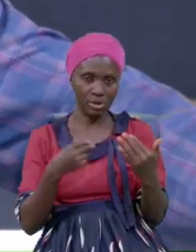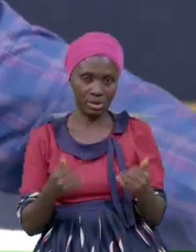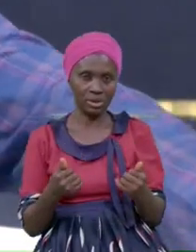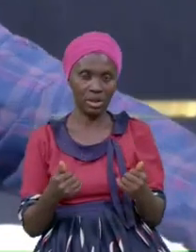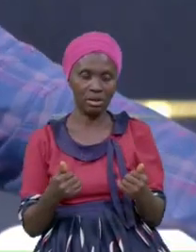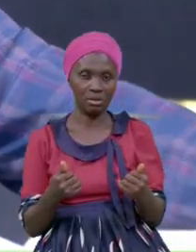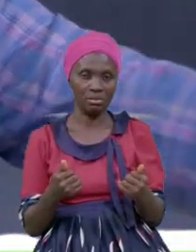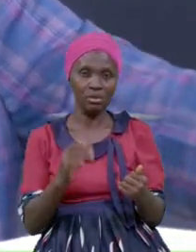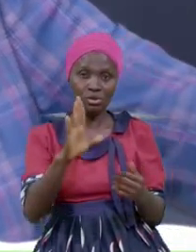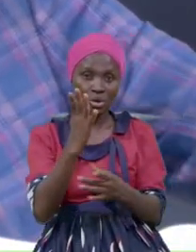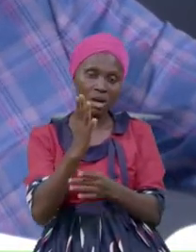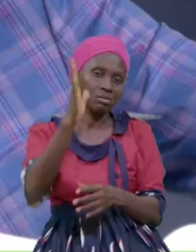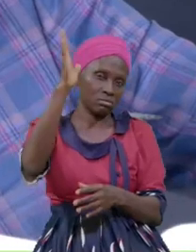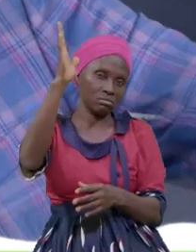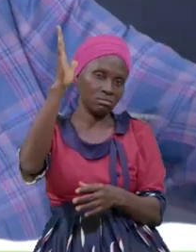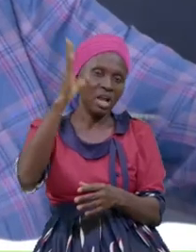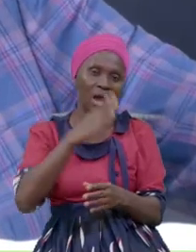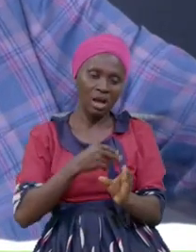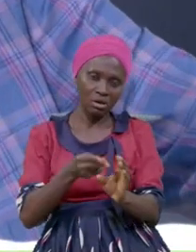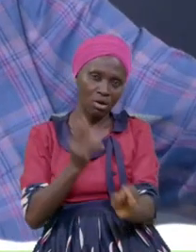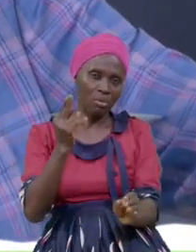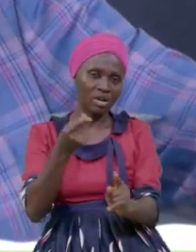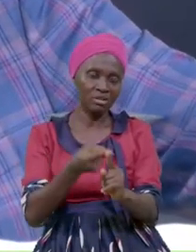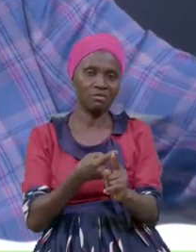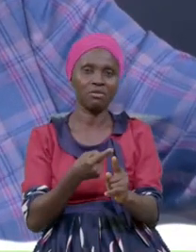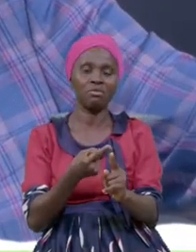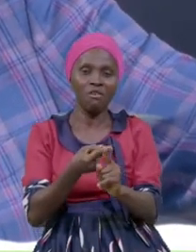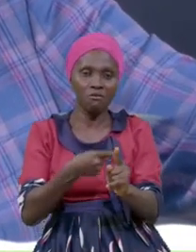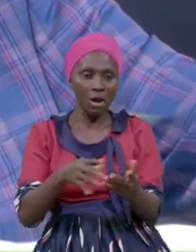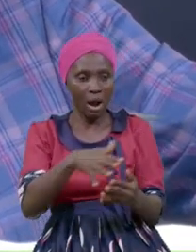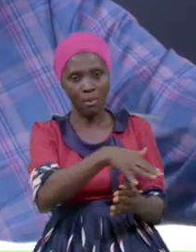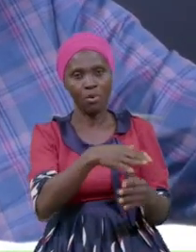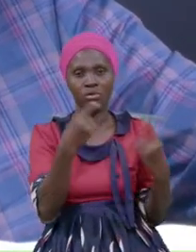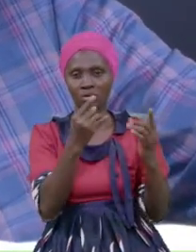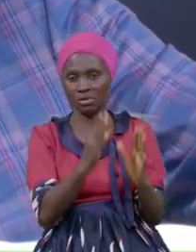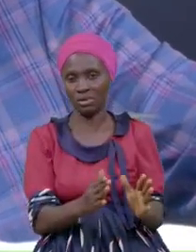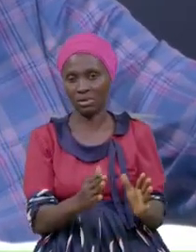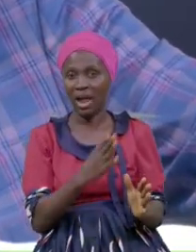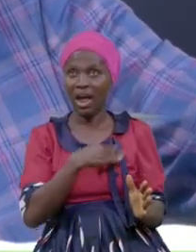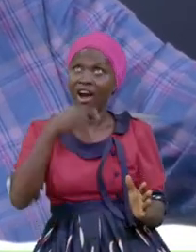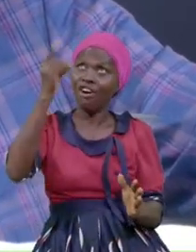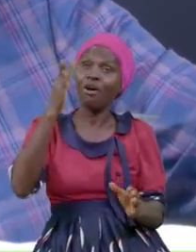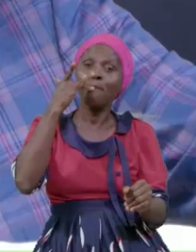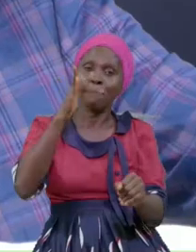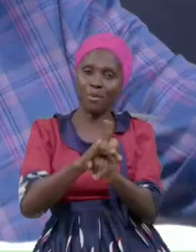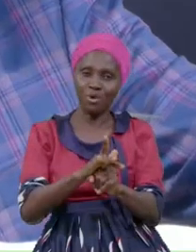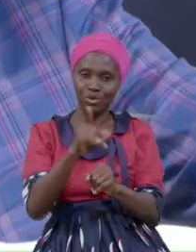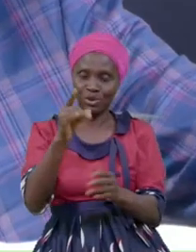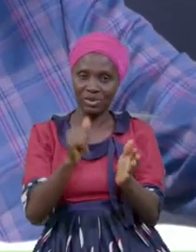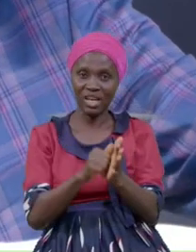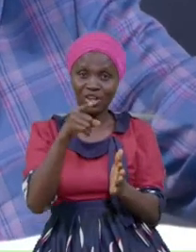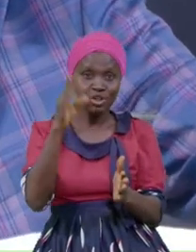d'eux. Et le Seigneur dit, je vais vous accueillir. Je serai pour vous un père. Et vous serez pour moi des fils et des